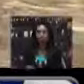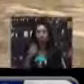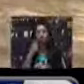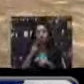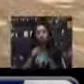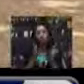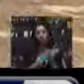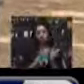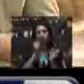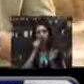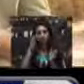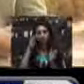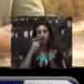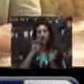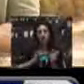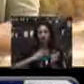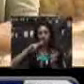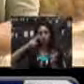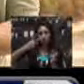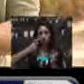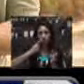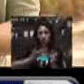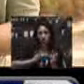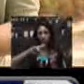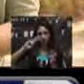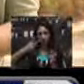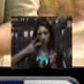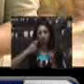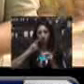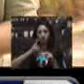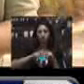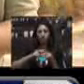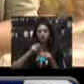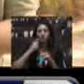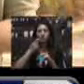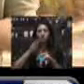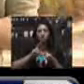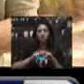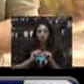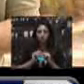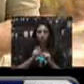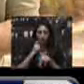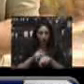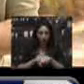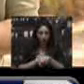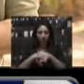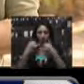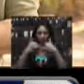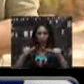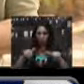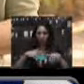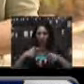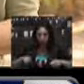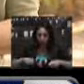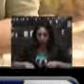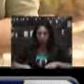استعمال طفل عنده 12 سنة ستة ابتدائي كان طبيعي جدا لحد سن 8 سنين أصيب بضمور في العضلات أدى لإصابته بالشلل، كان نفسه في كرسي